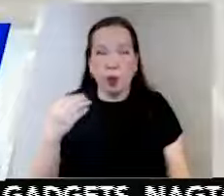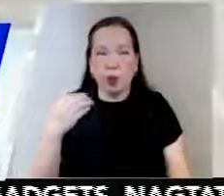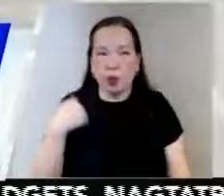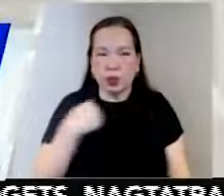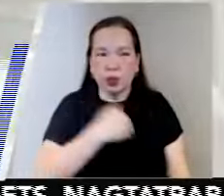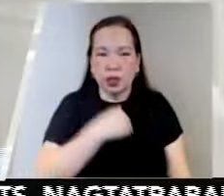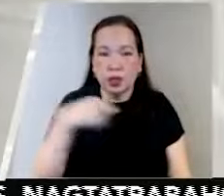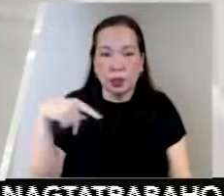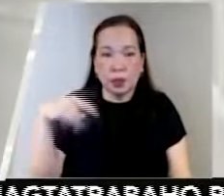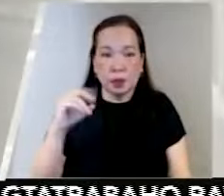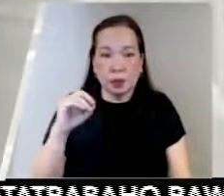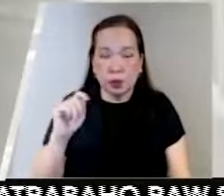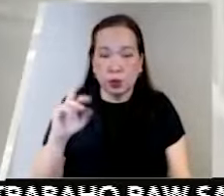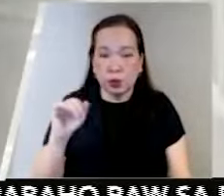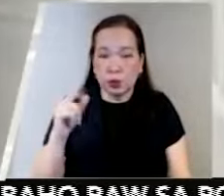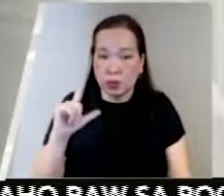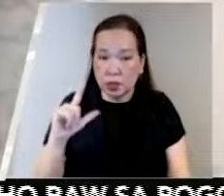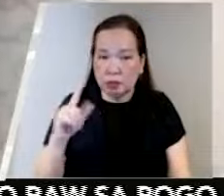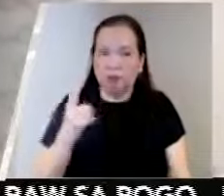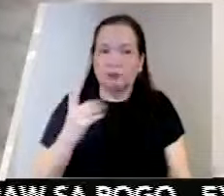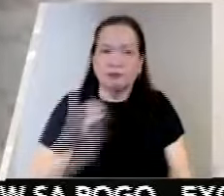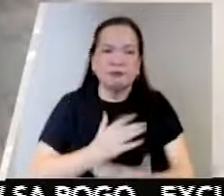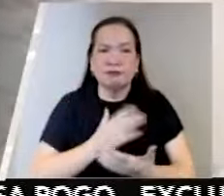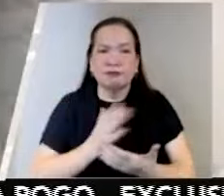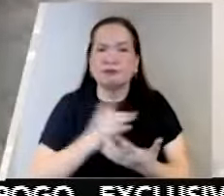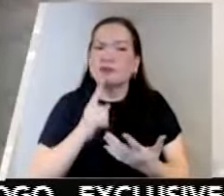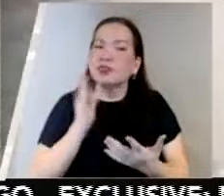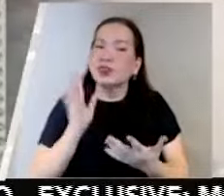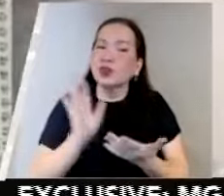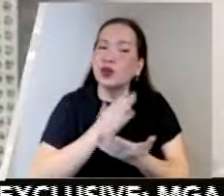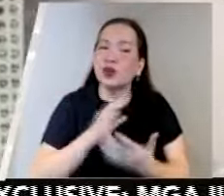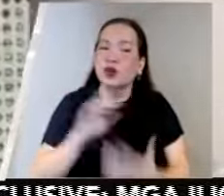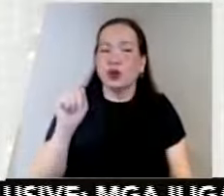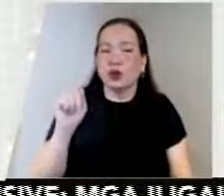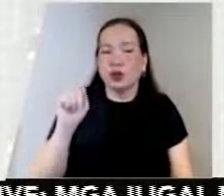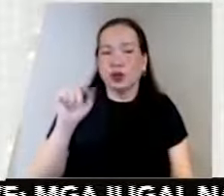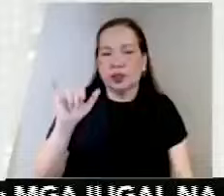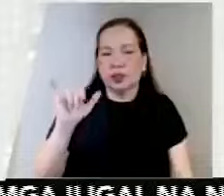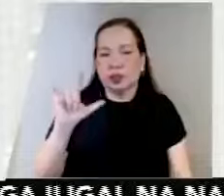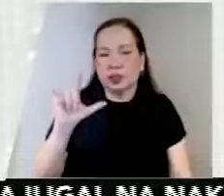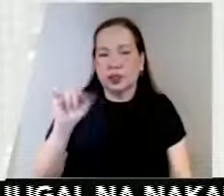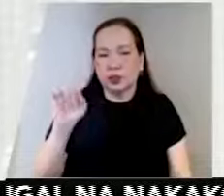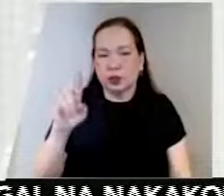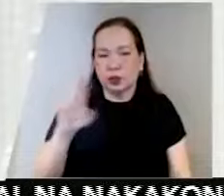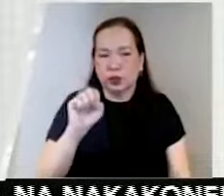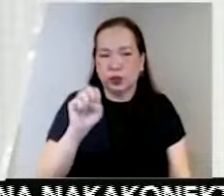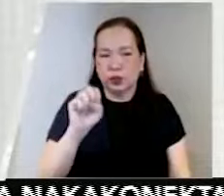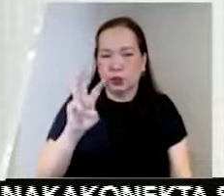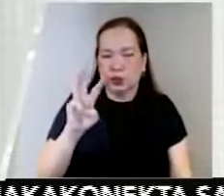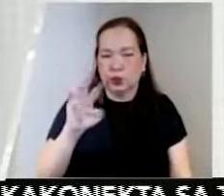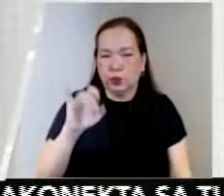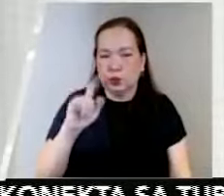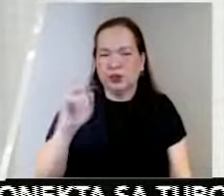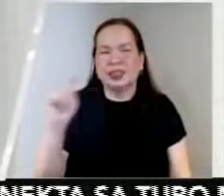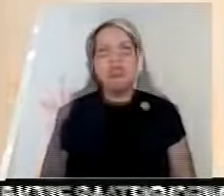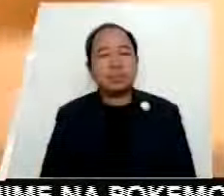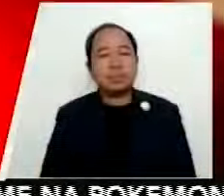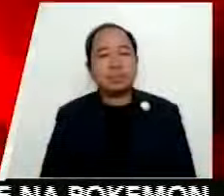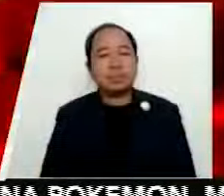mga kanta ni Taylor Swift. Truly a successful Swiftie si Faye na shining on her sparkling dress.